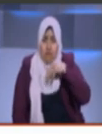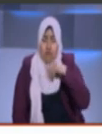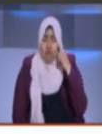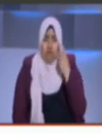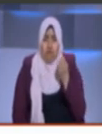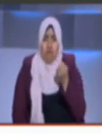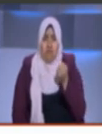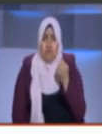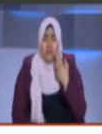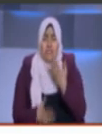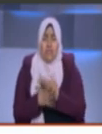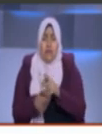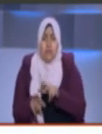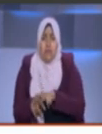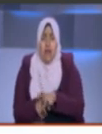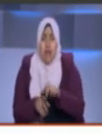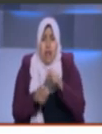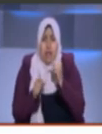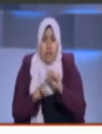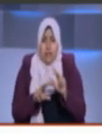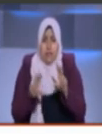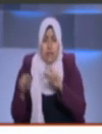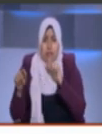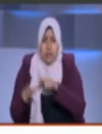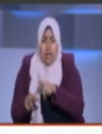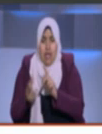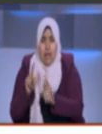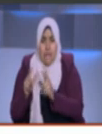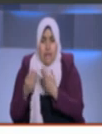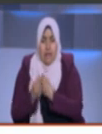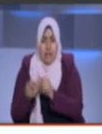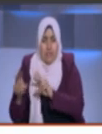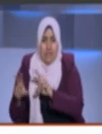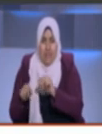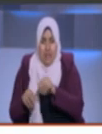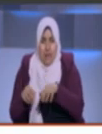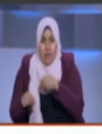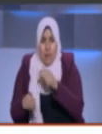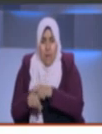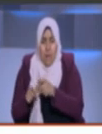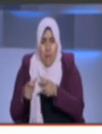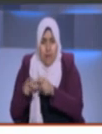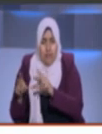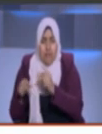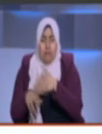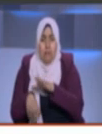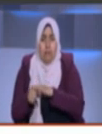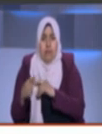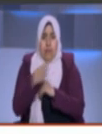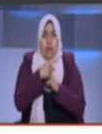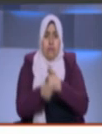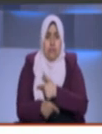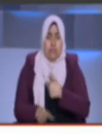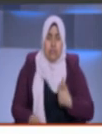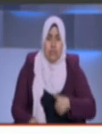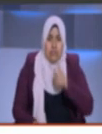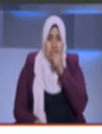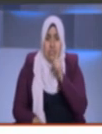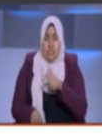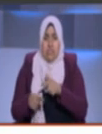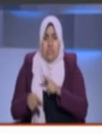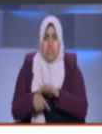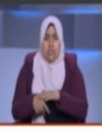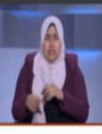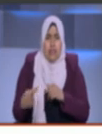موقفا حازما كموقف الولايات المتحدة الأمريكية وبريطانيا باتهام الصين اتهام مباشر. وهناك